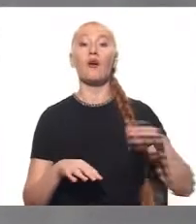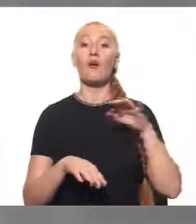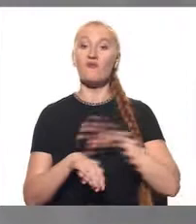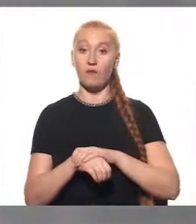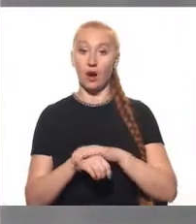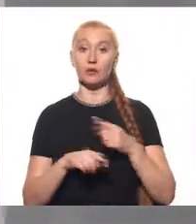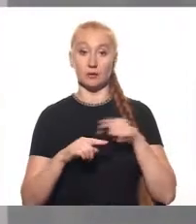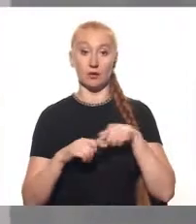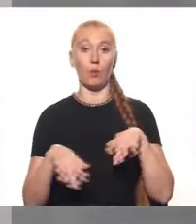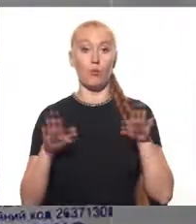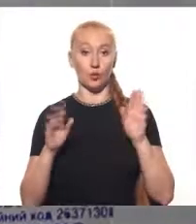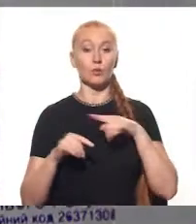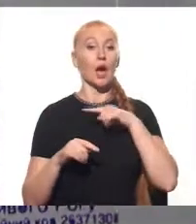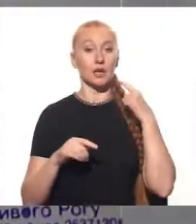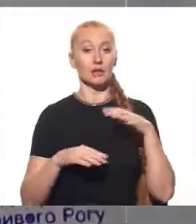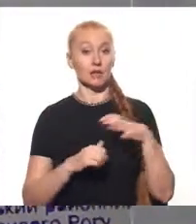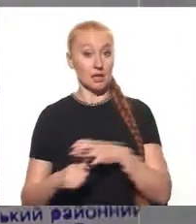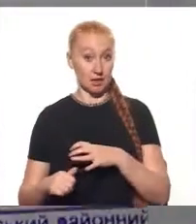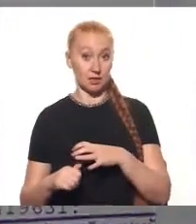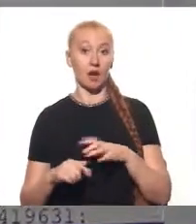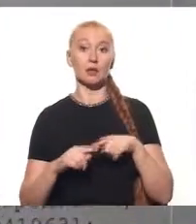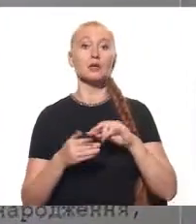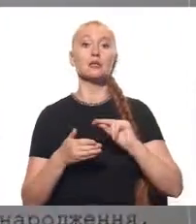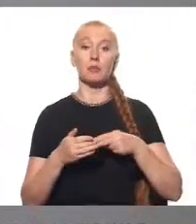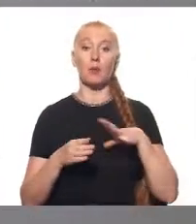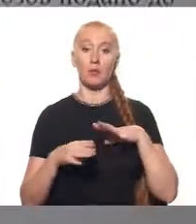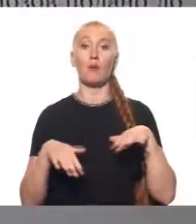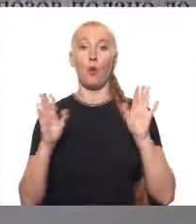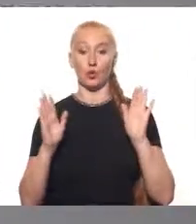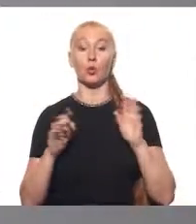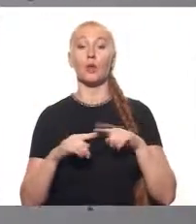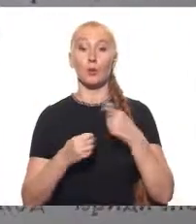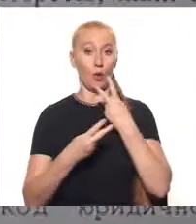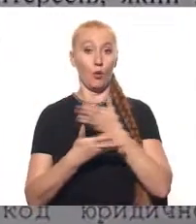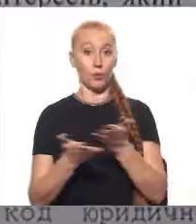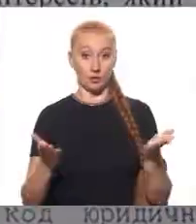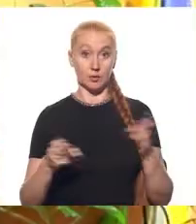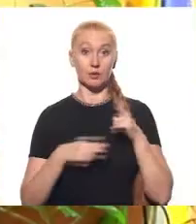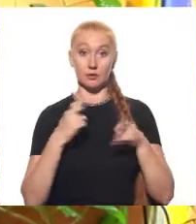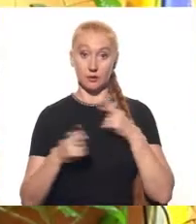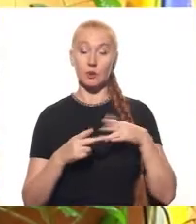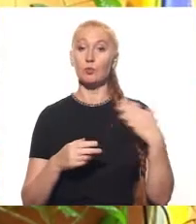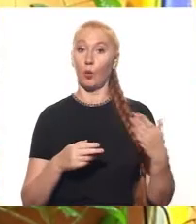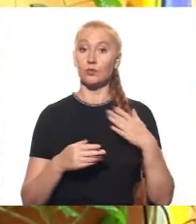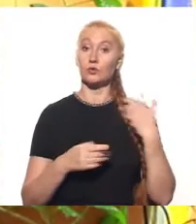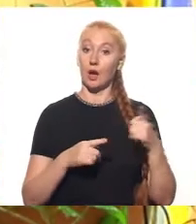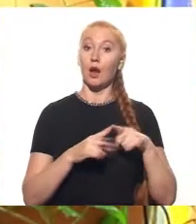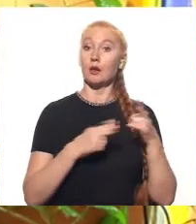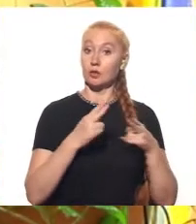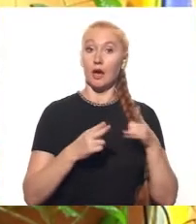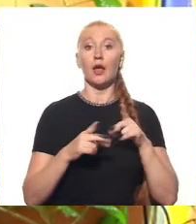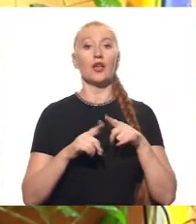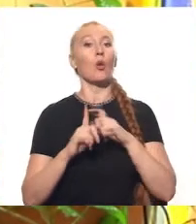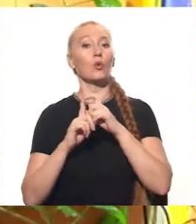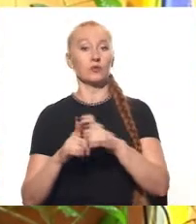його полону російськими десантниками та довідки про перебування у полоні. Після оприлюднення клопотань з боку позивача та відповідача,